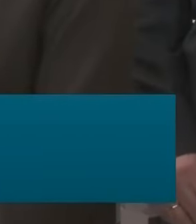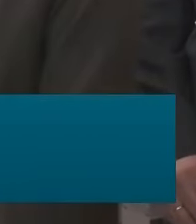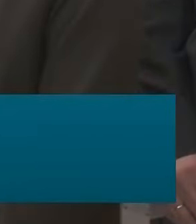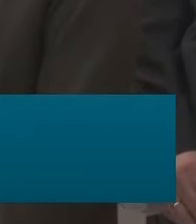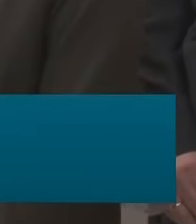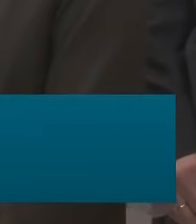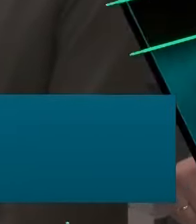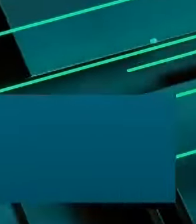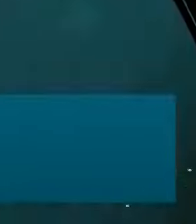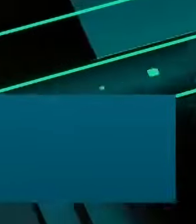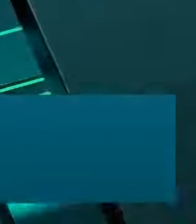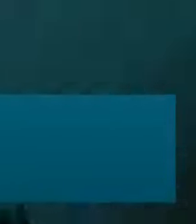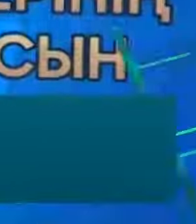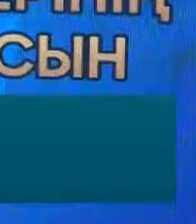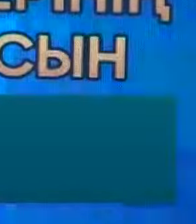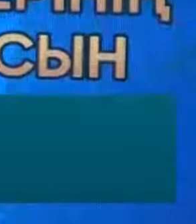здравоохранения